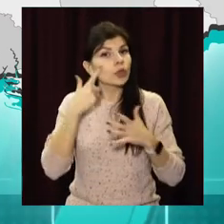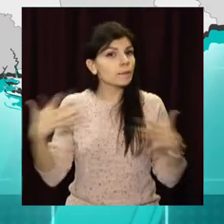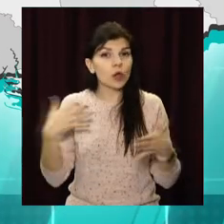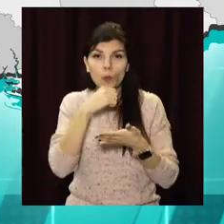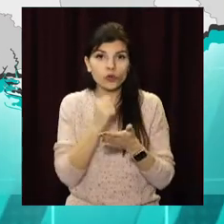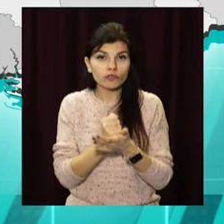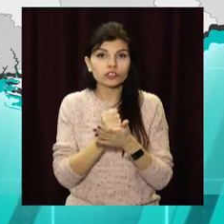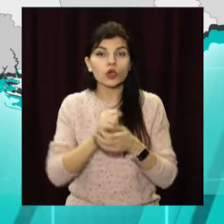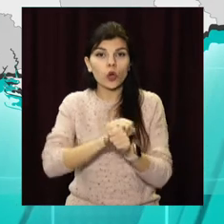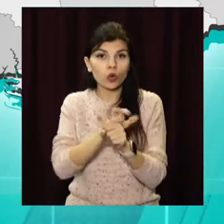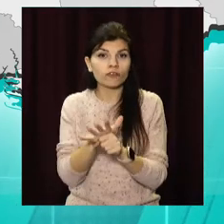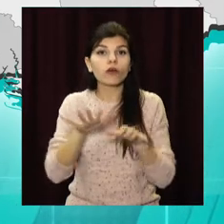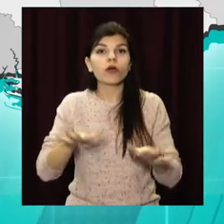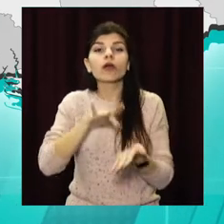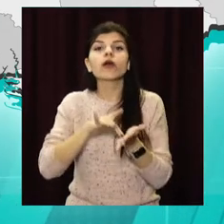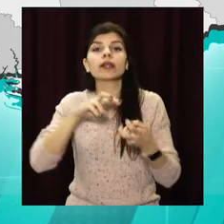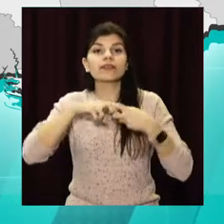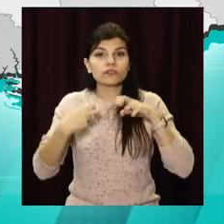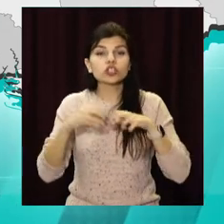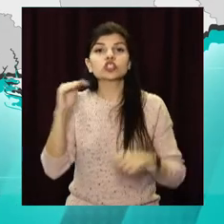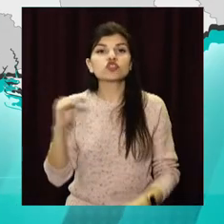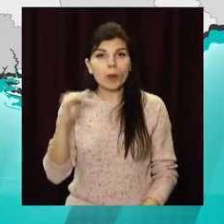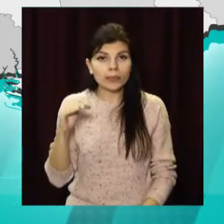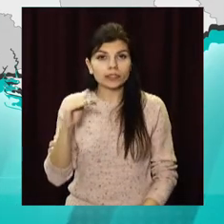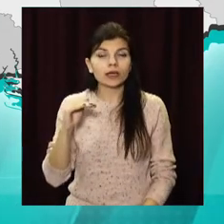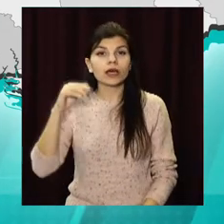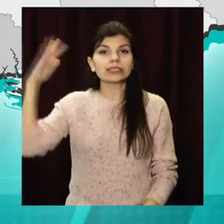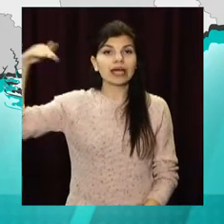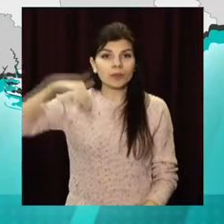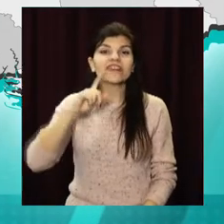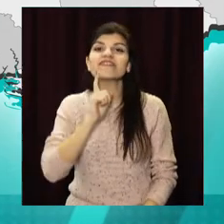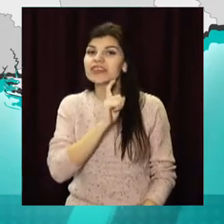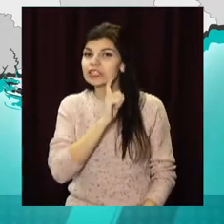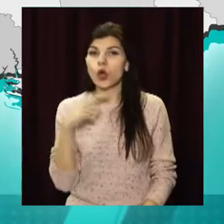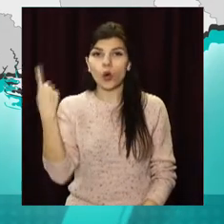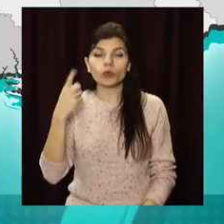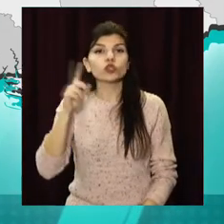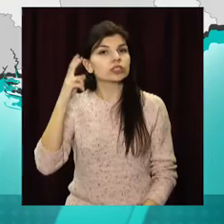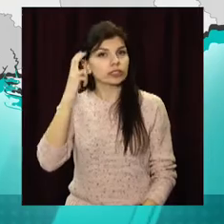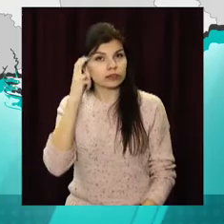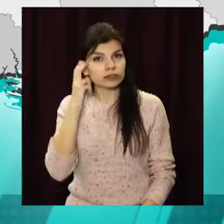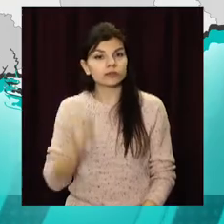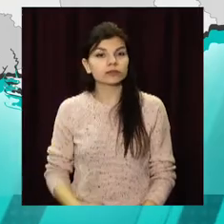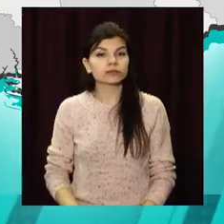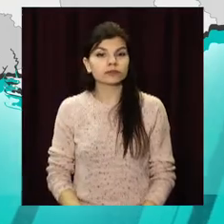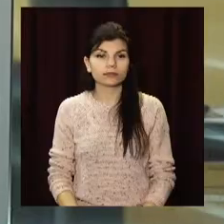Найбільше підтверджених випадків коронавірусу – в Івано-Франківській, Житомирській, Закарпатській, Вінницькій областях та Києві.